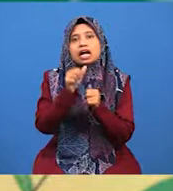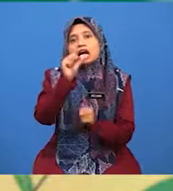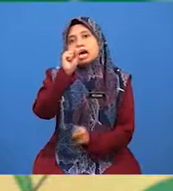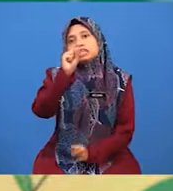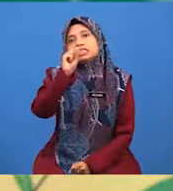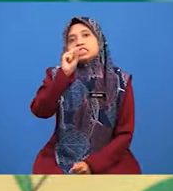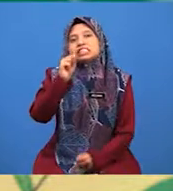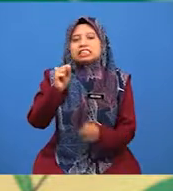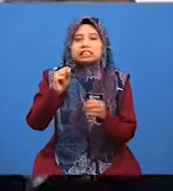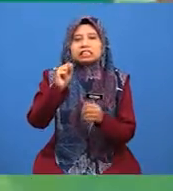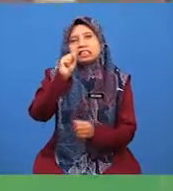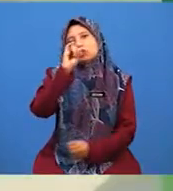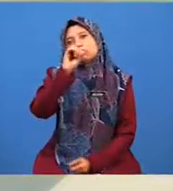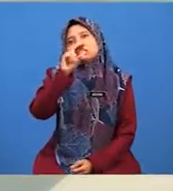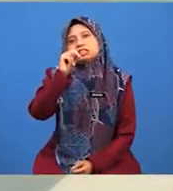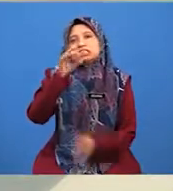bagi cerpen ini.